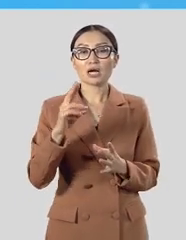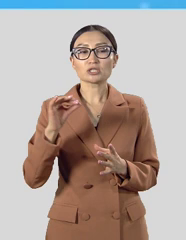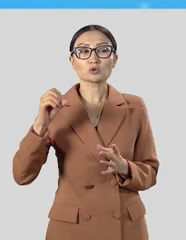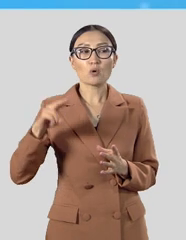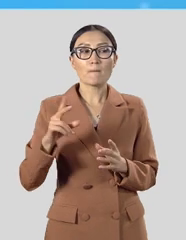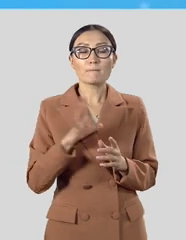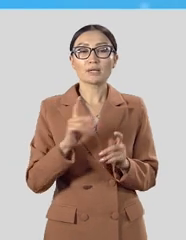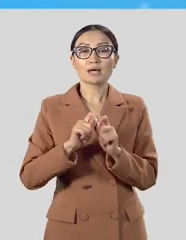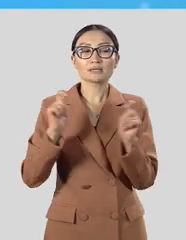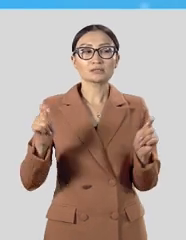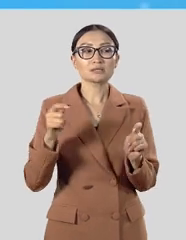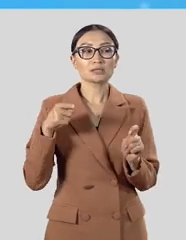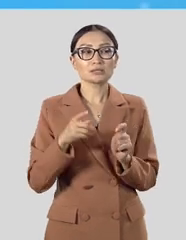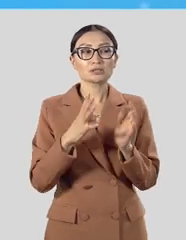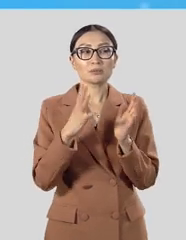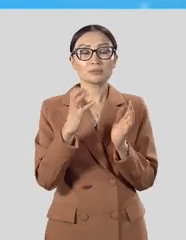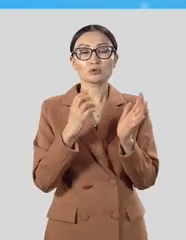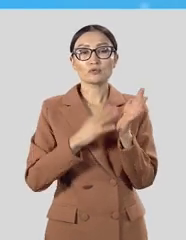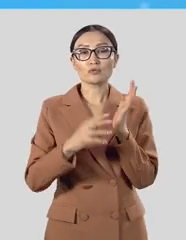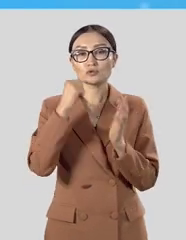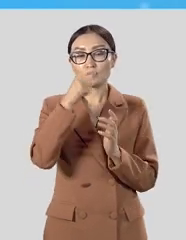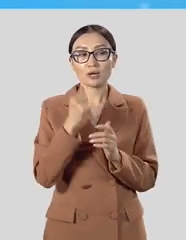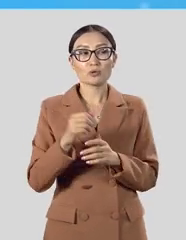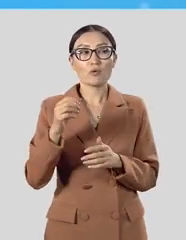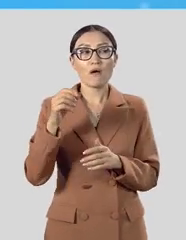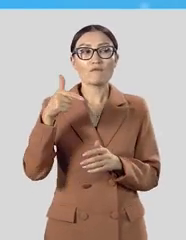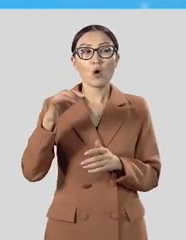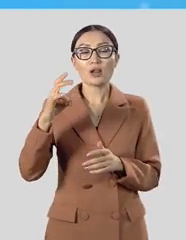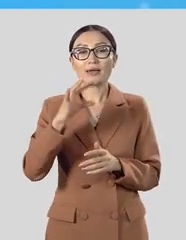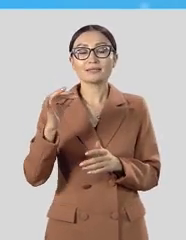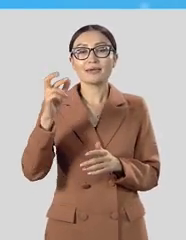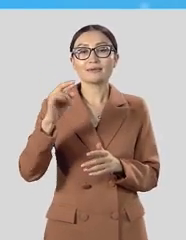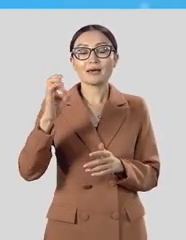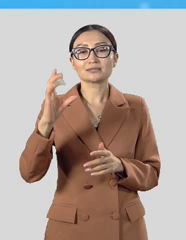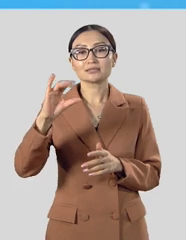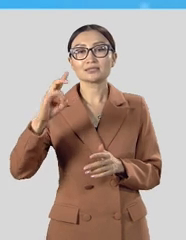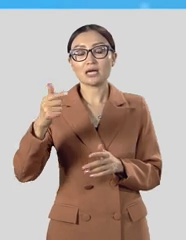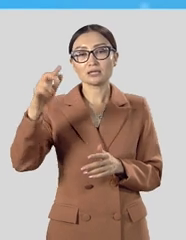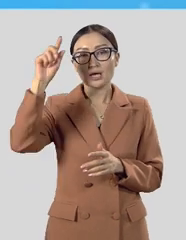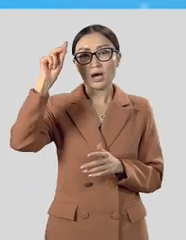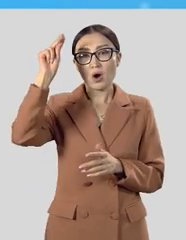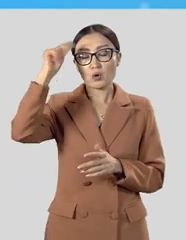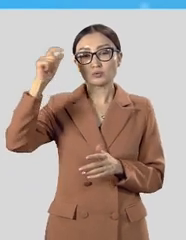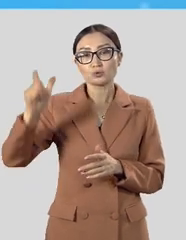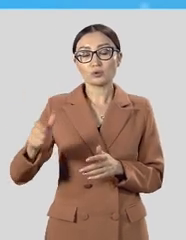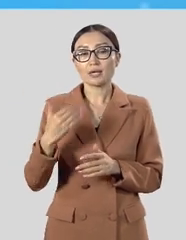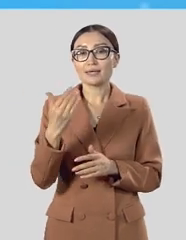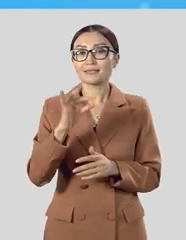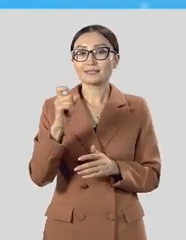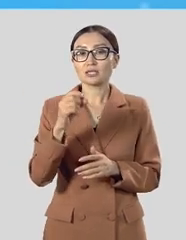в 1590 году в Голландии Янсеном. Об устройстве этого прибора известно, что он состоит из